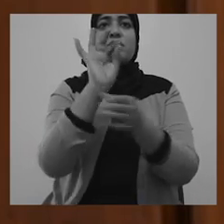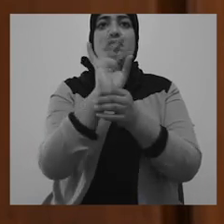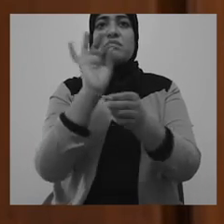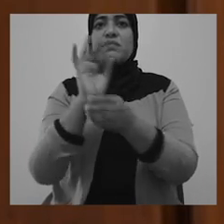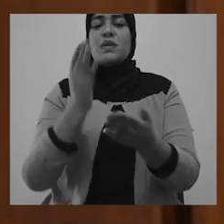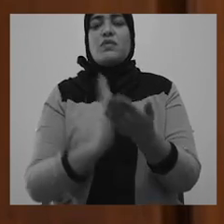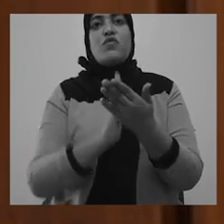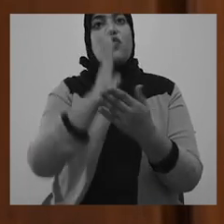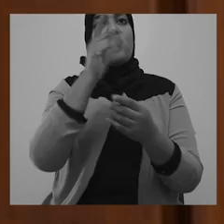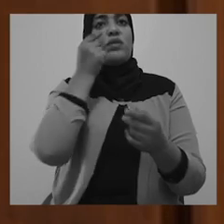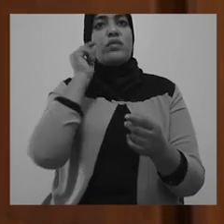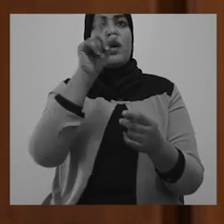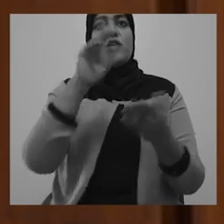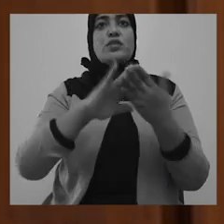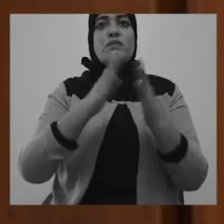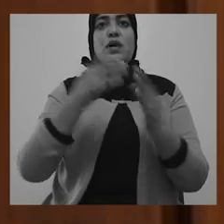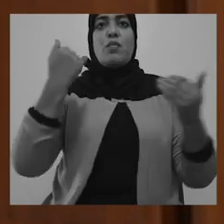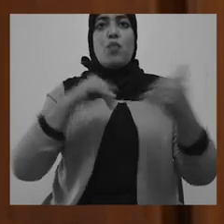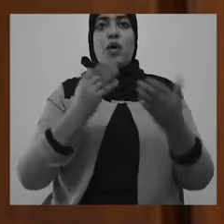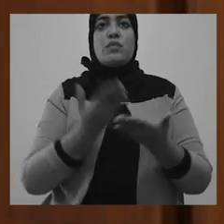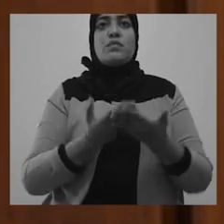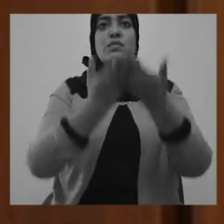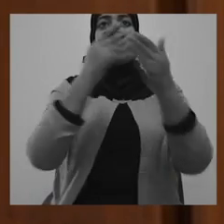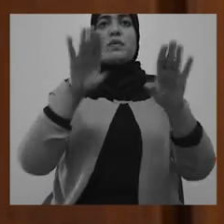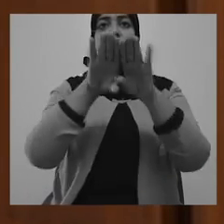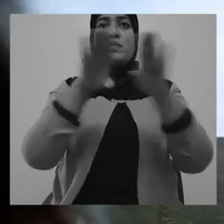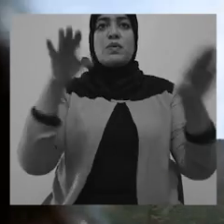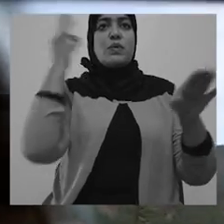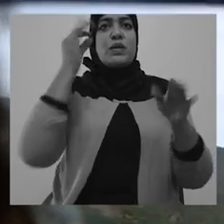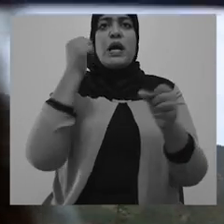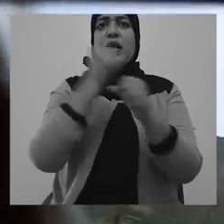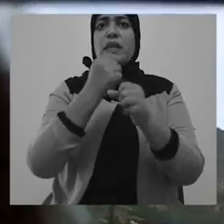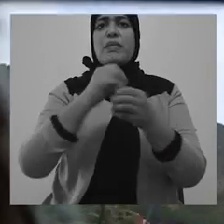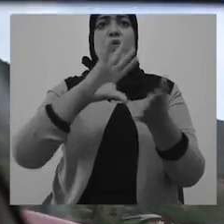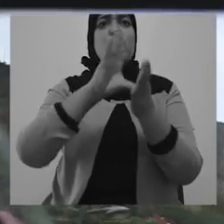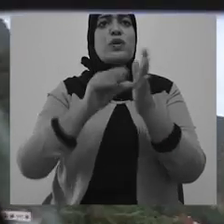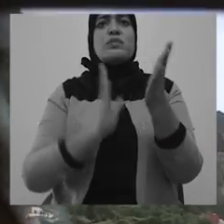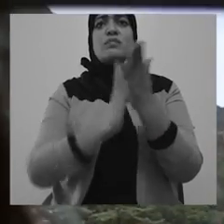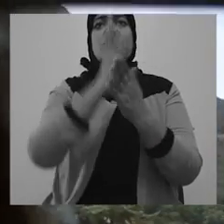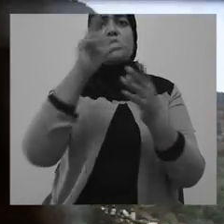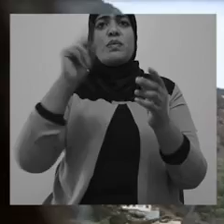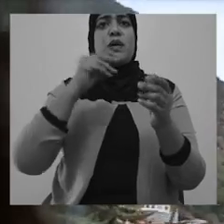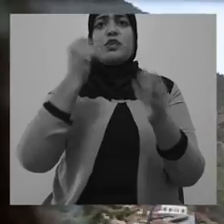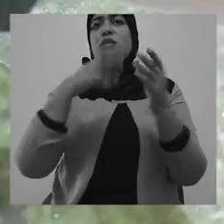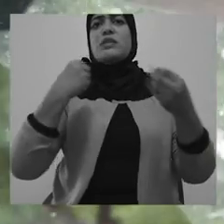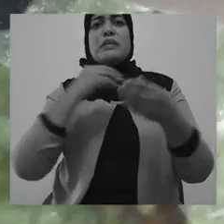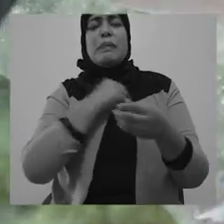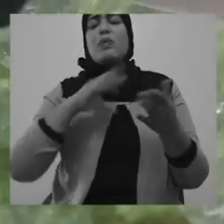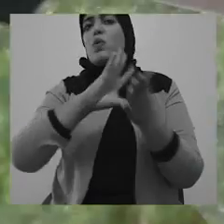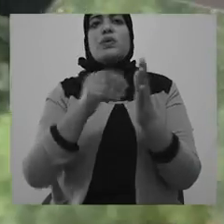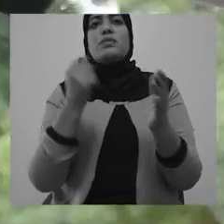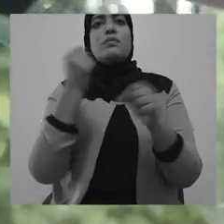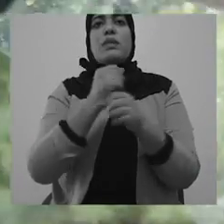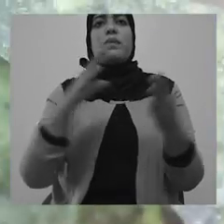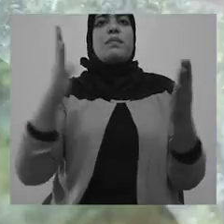projet d'e-Saïd lui-même, nous espérons que ce soit aussi un peu le palier pour passer à autre chose. Voilà, l'objectif donc c'est de continuer